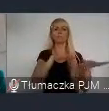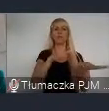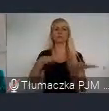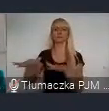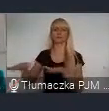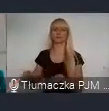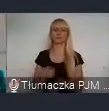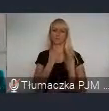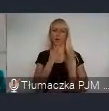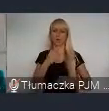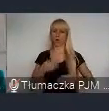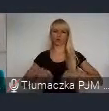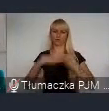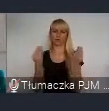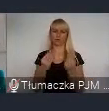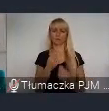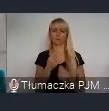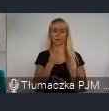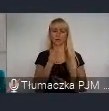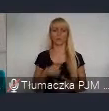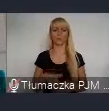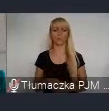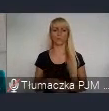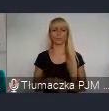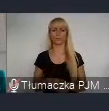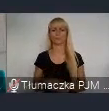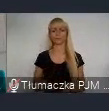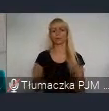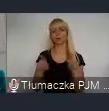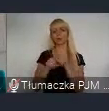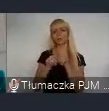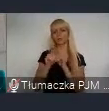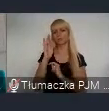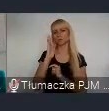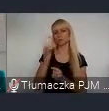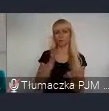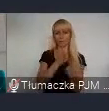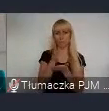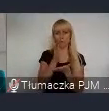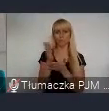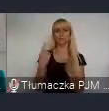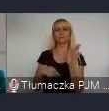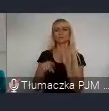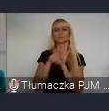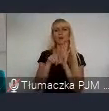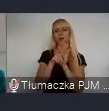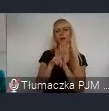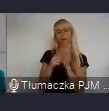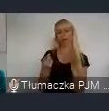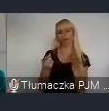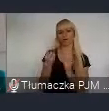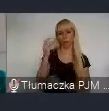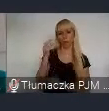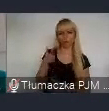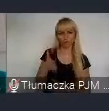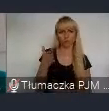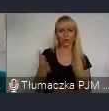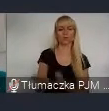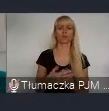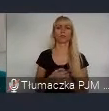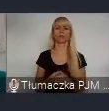będzie planowane wsparcie zarówno kolei miejskich, zakup taboru kolejowego, czy też